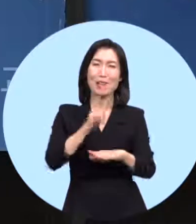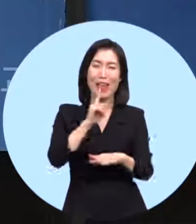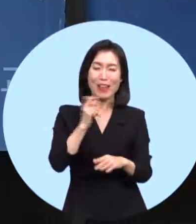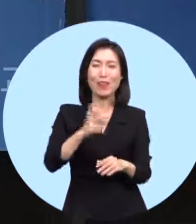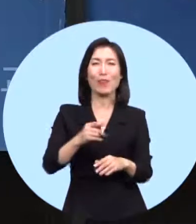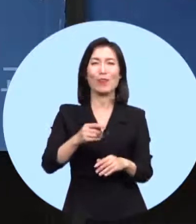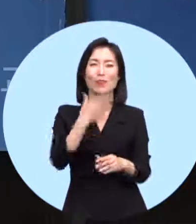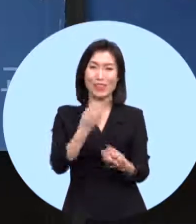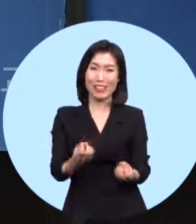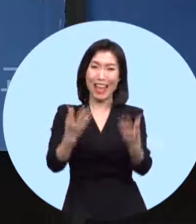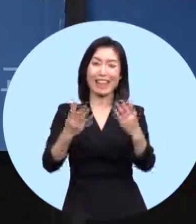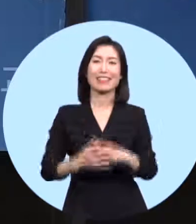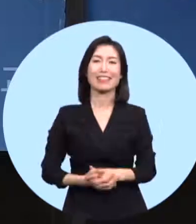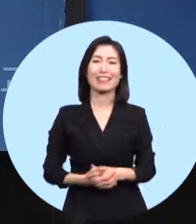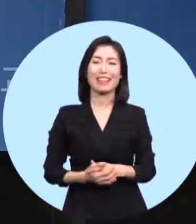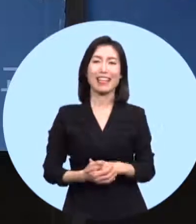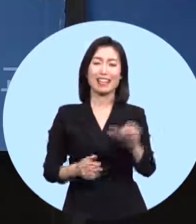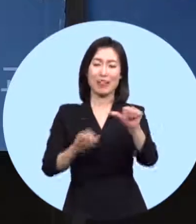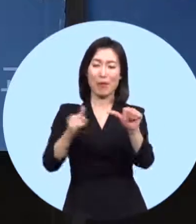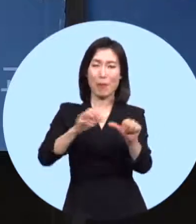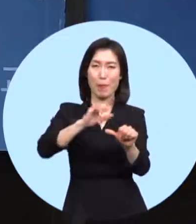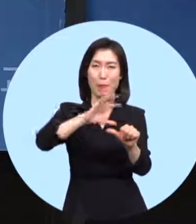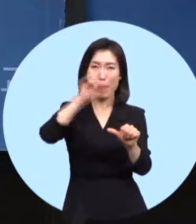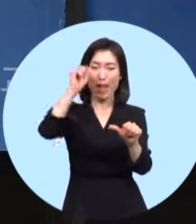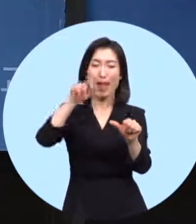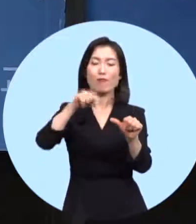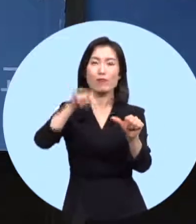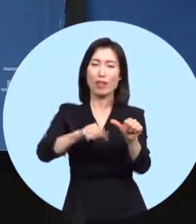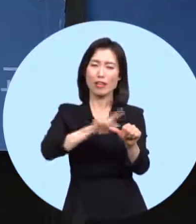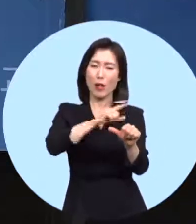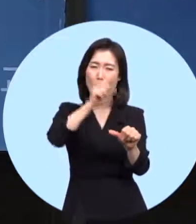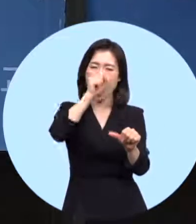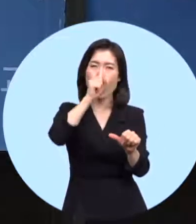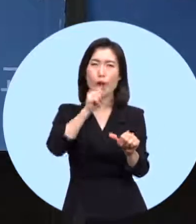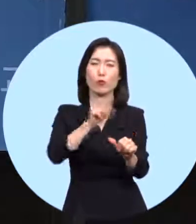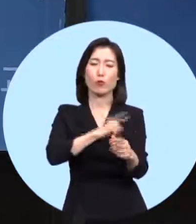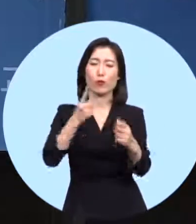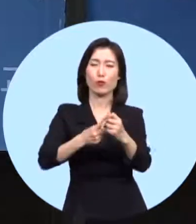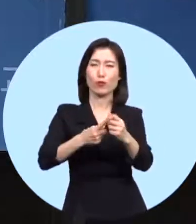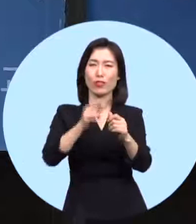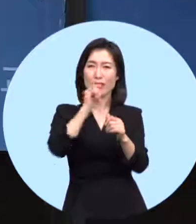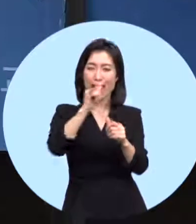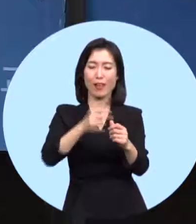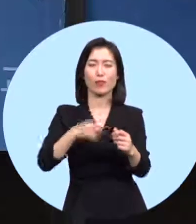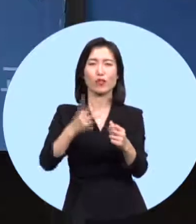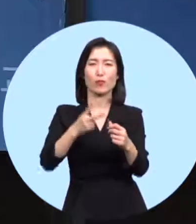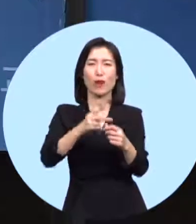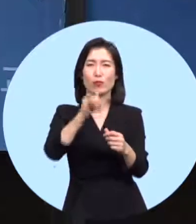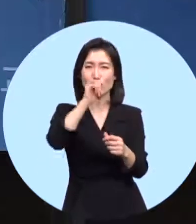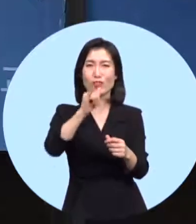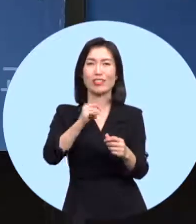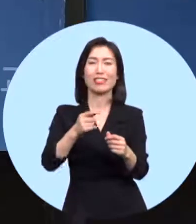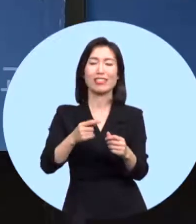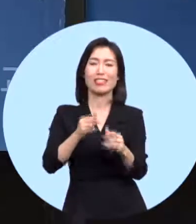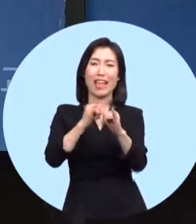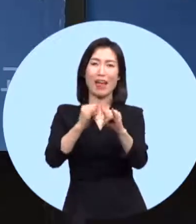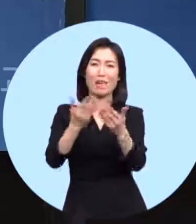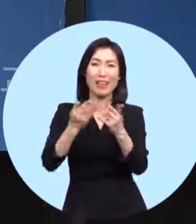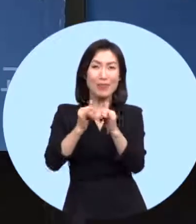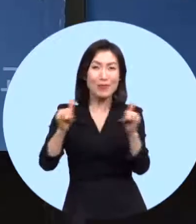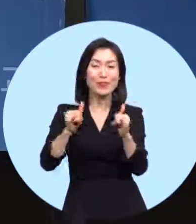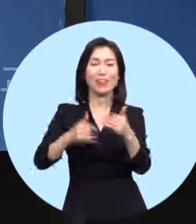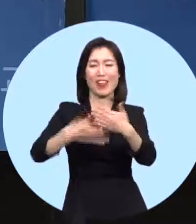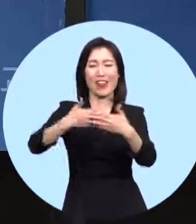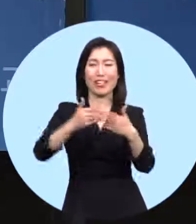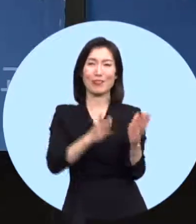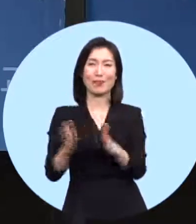드립니다. 그리고 이 중에 가장 좋은 이제 제안을 해주신 최우수상, 우수상 두 분의 그 소감을